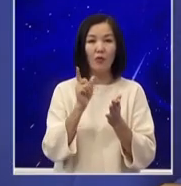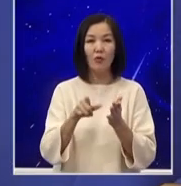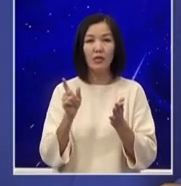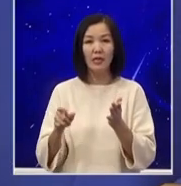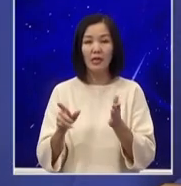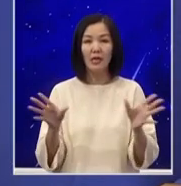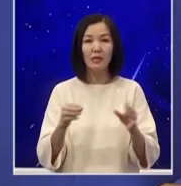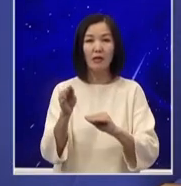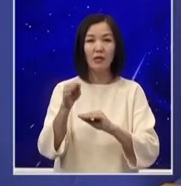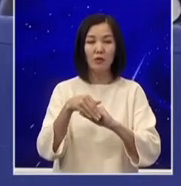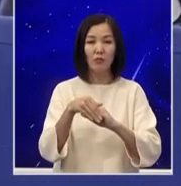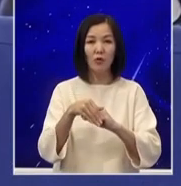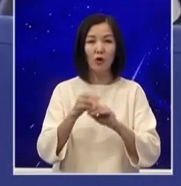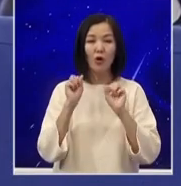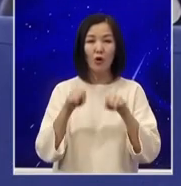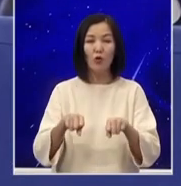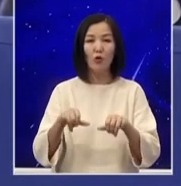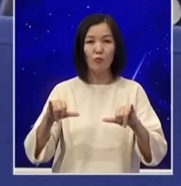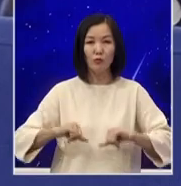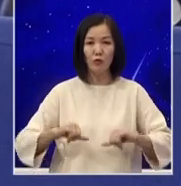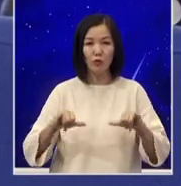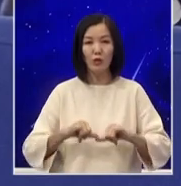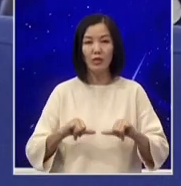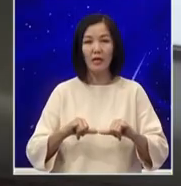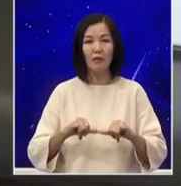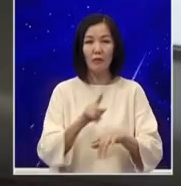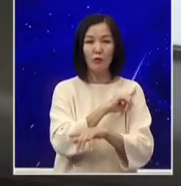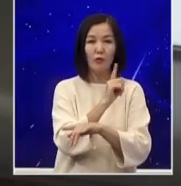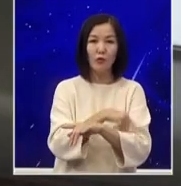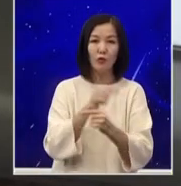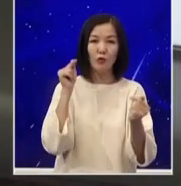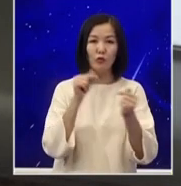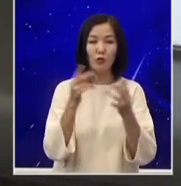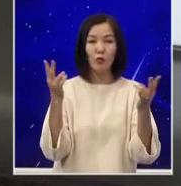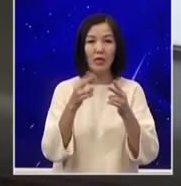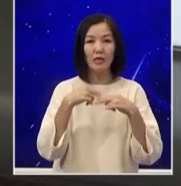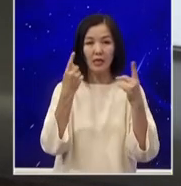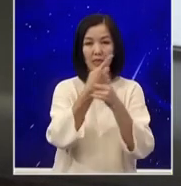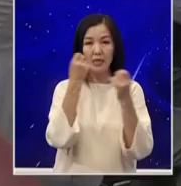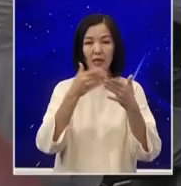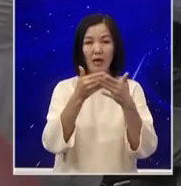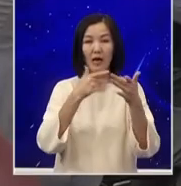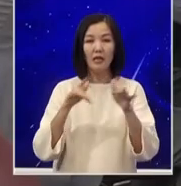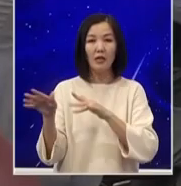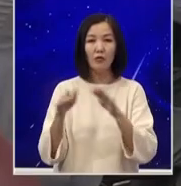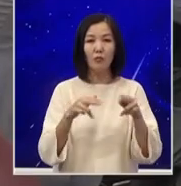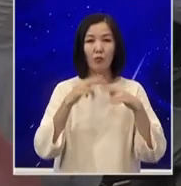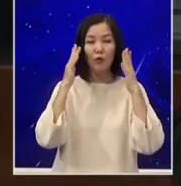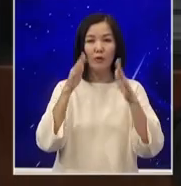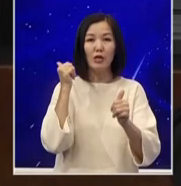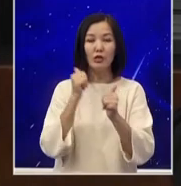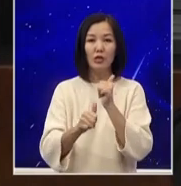сала өкілдер арасында сыбайлас жемқорлық құқық бұзушылықтар мен күресті күшейту керектігі ескертті. Алдын алу шарасын көңіл